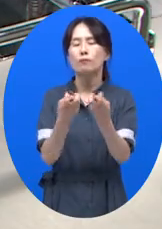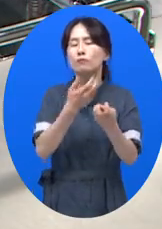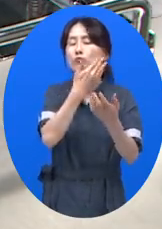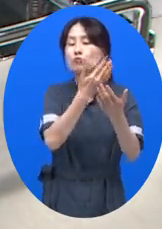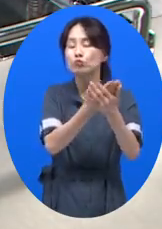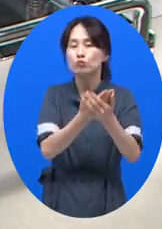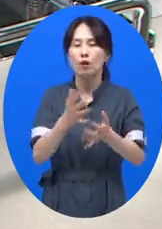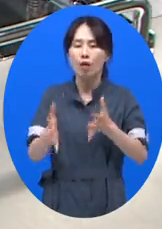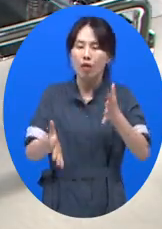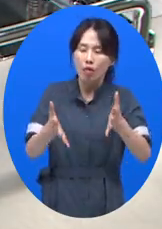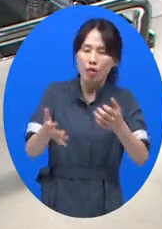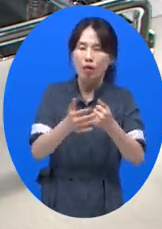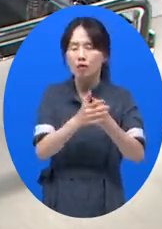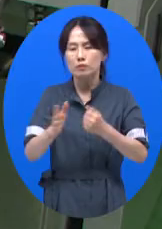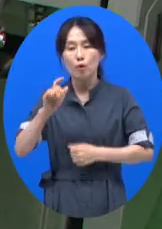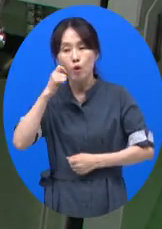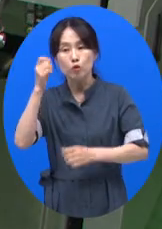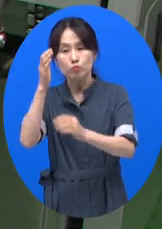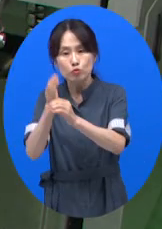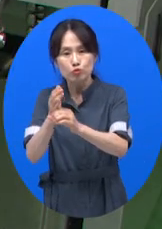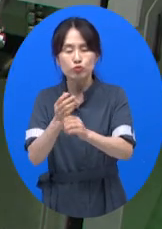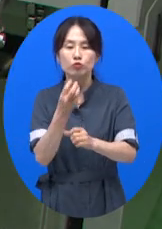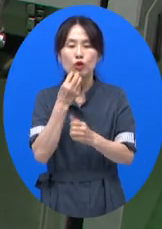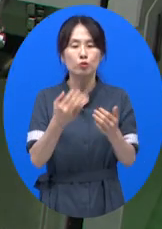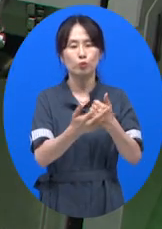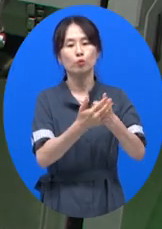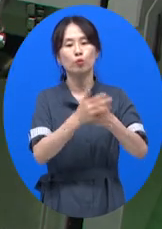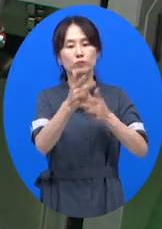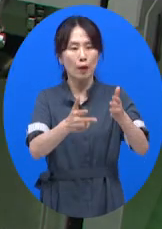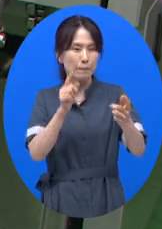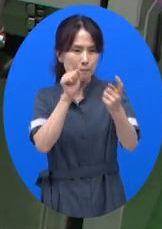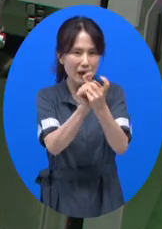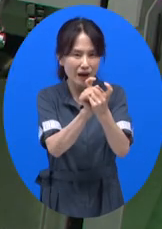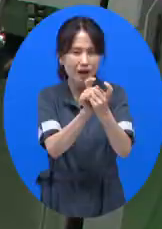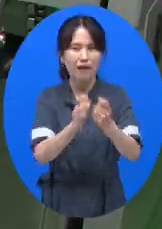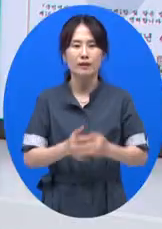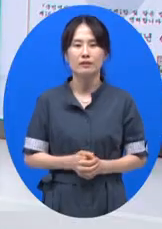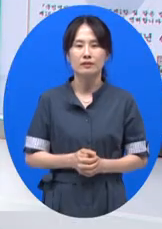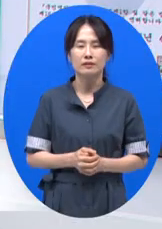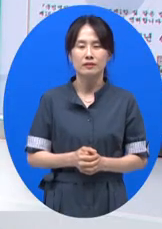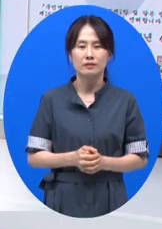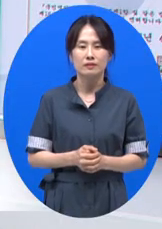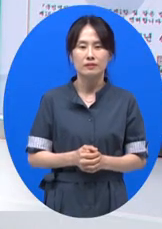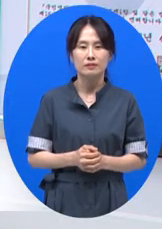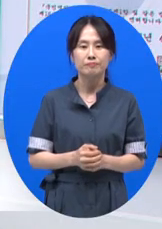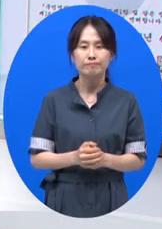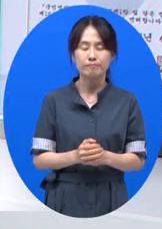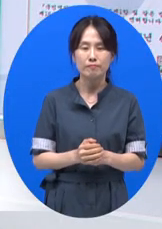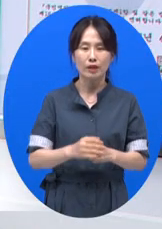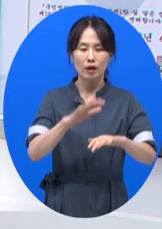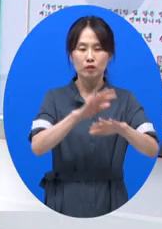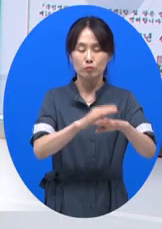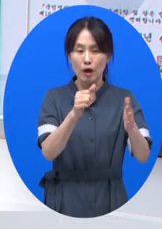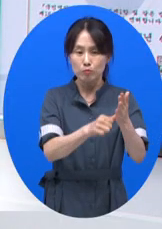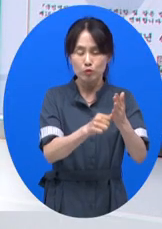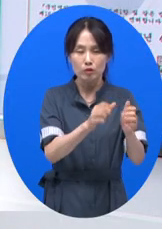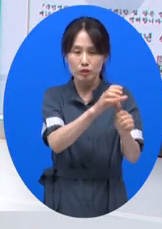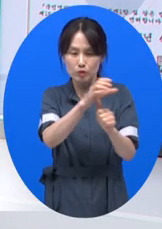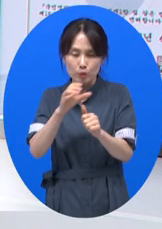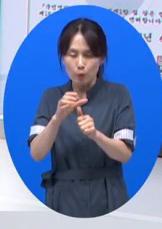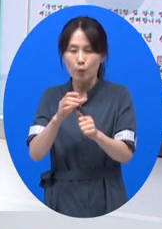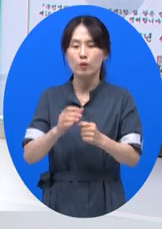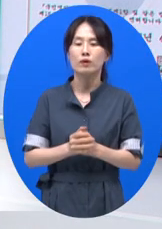어려움을 겪던 중 경기도 의 지원사업 을 만나게 된 겁니다 농식품 컨설팅을 통하여 일반 소비자들에게 더 가까이